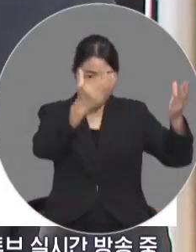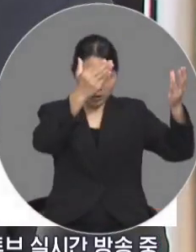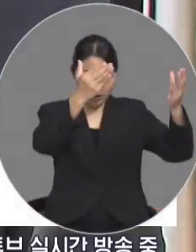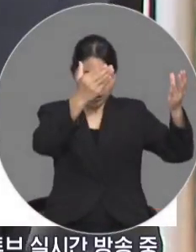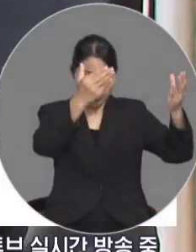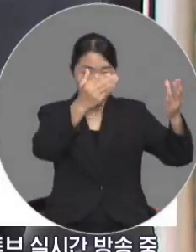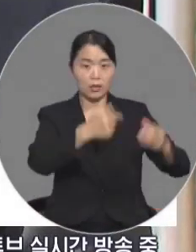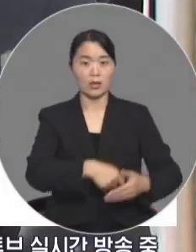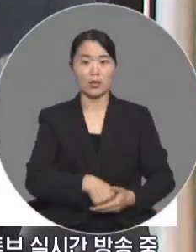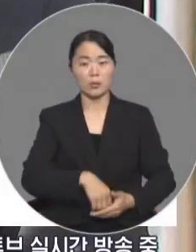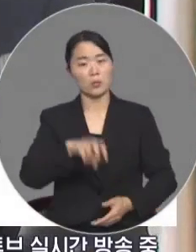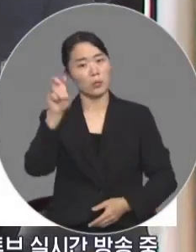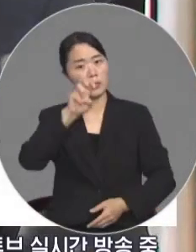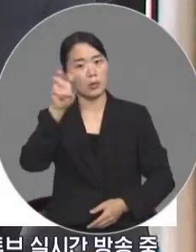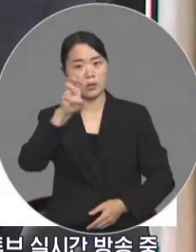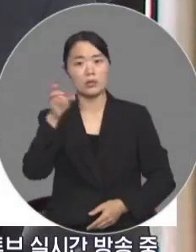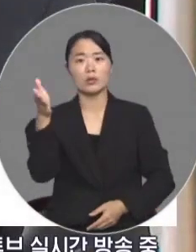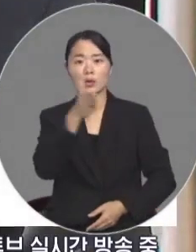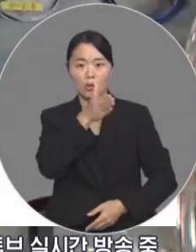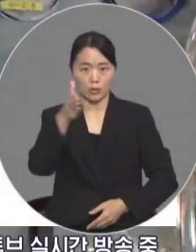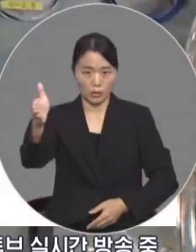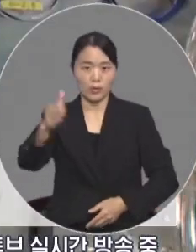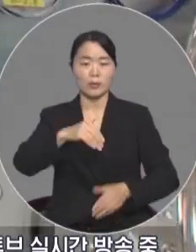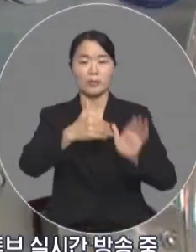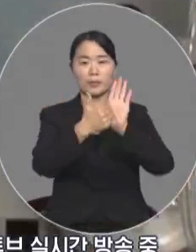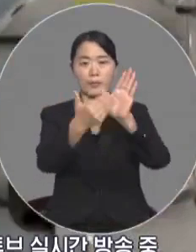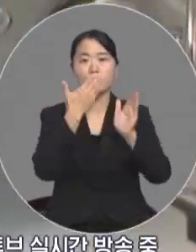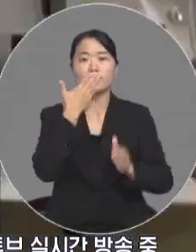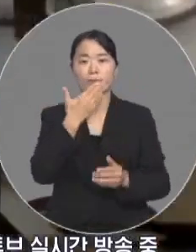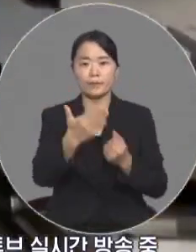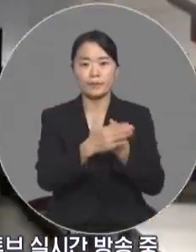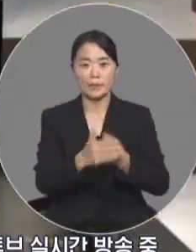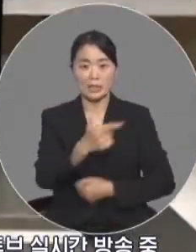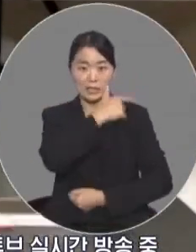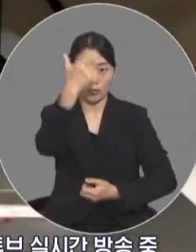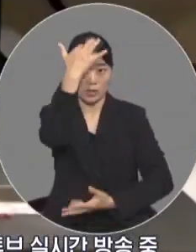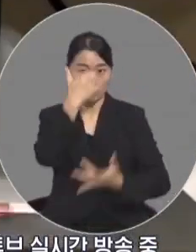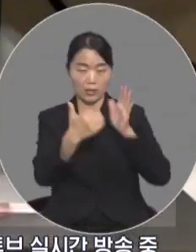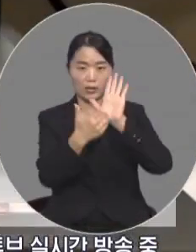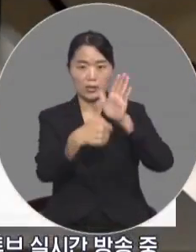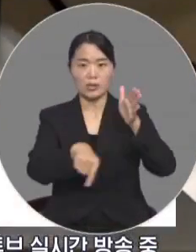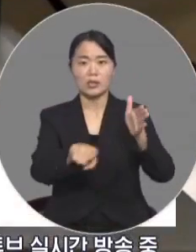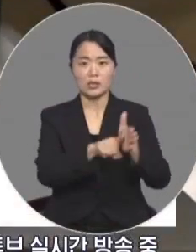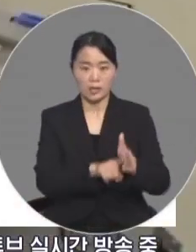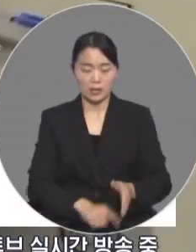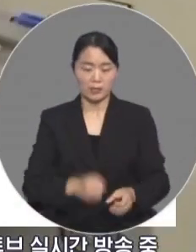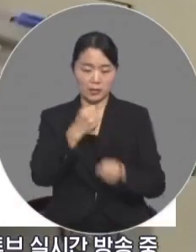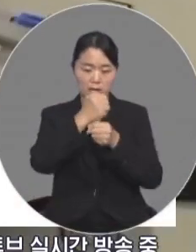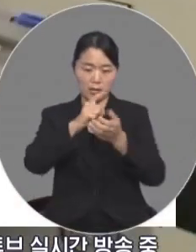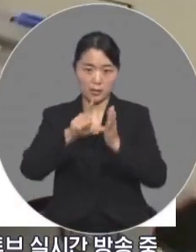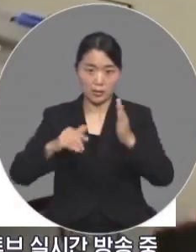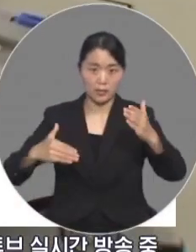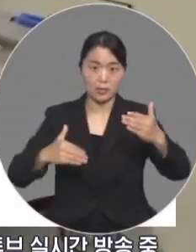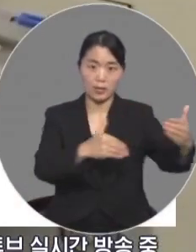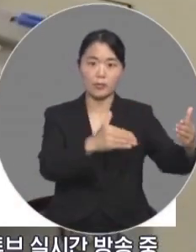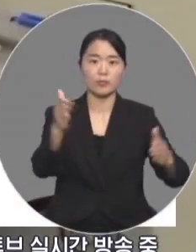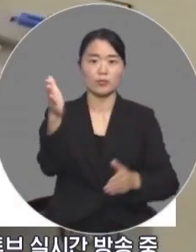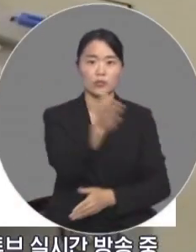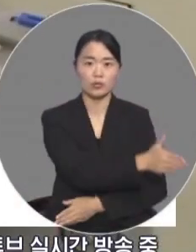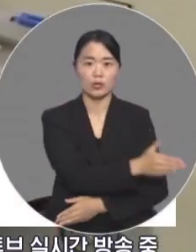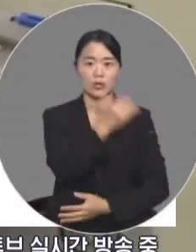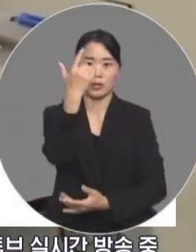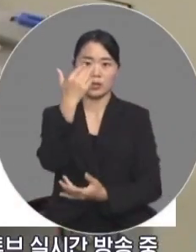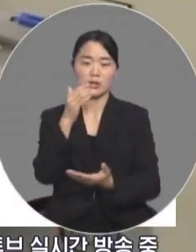수준의 가격으로 충분히 그게 대응이 가능하기 때문에. 대형 화재를 막기 위해선 제품 제작 단계에서부터 이 같은 열차단